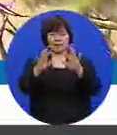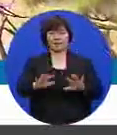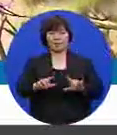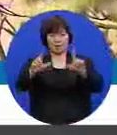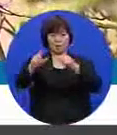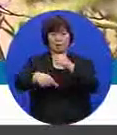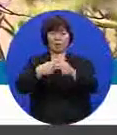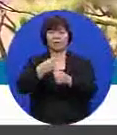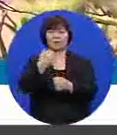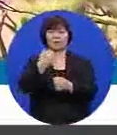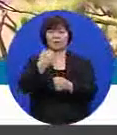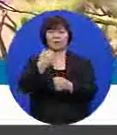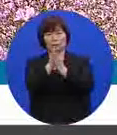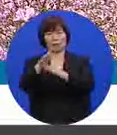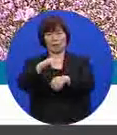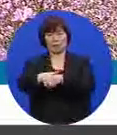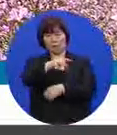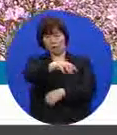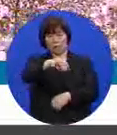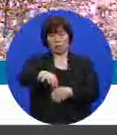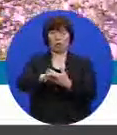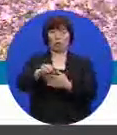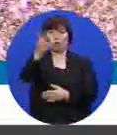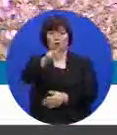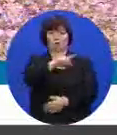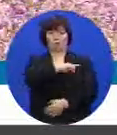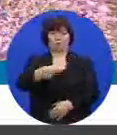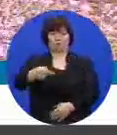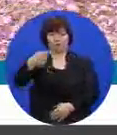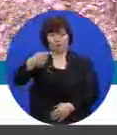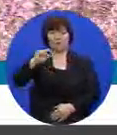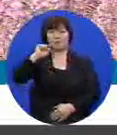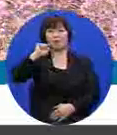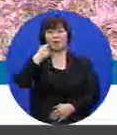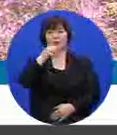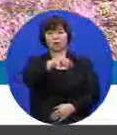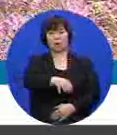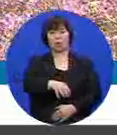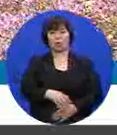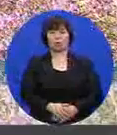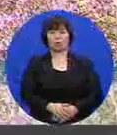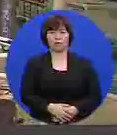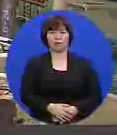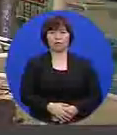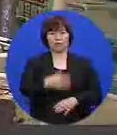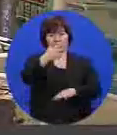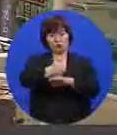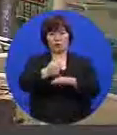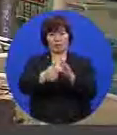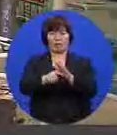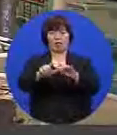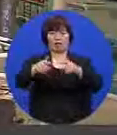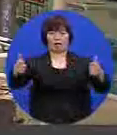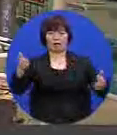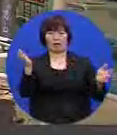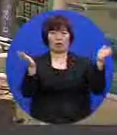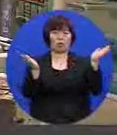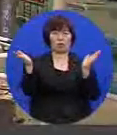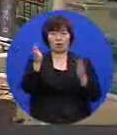이맘때면 붉은 옷으로 갈아입는 바래봉은 전국 제1의 철쭉 명소로 꼽히고 있습니다. 주말마다 다양한 공연이